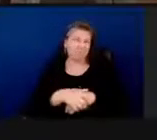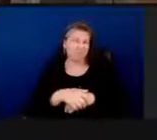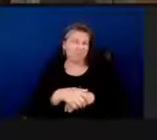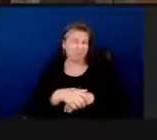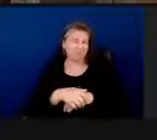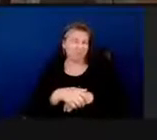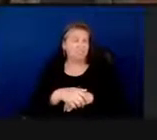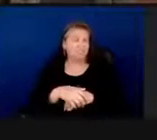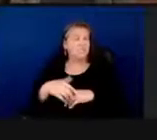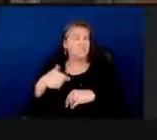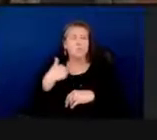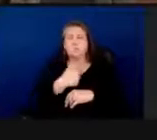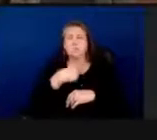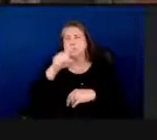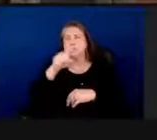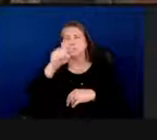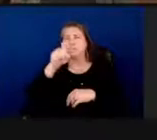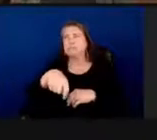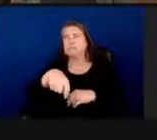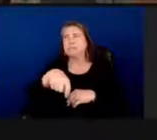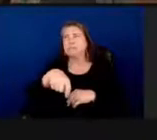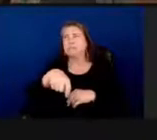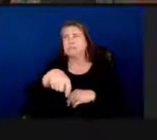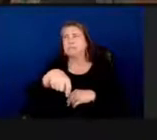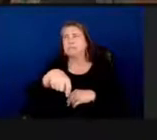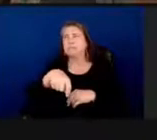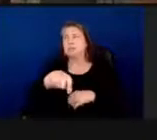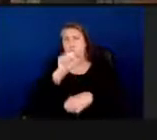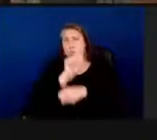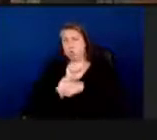sumaku? Kwa kweli